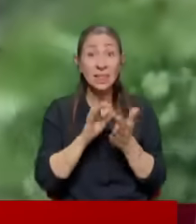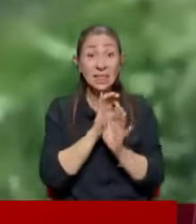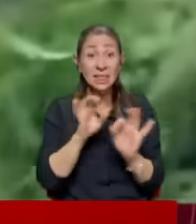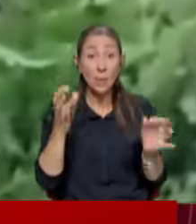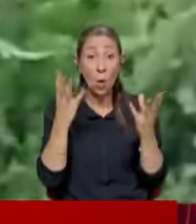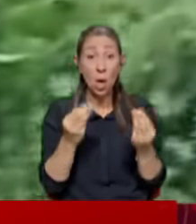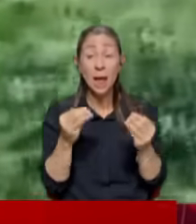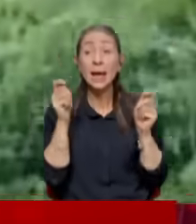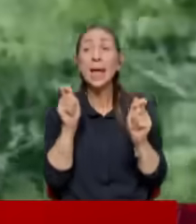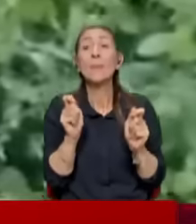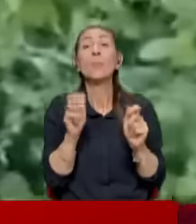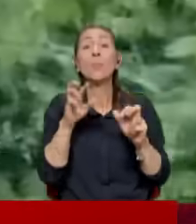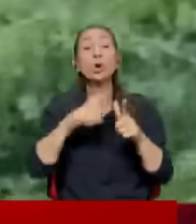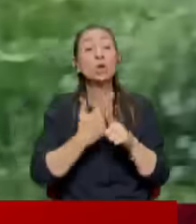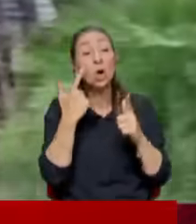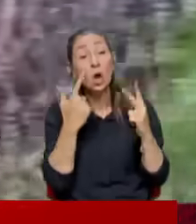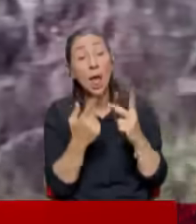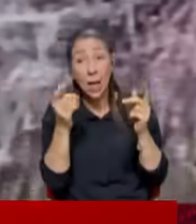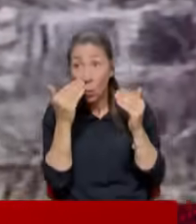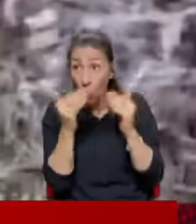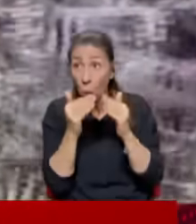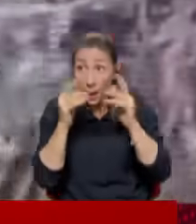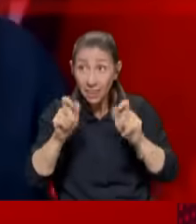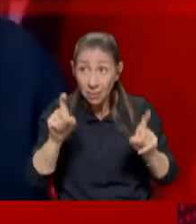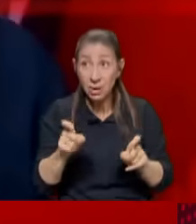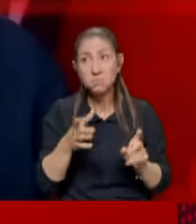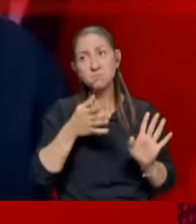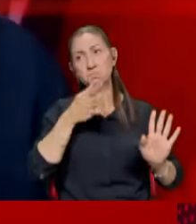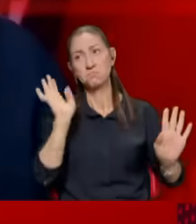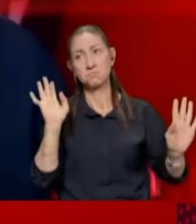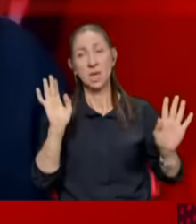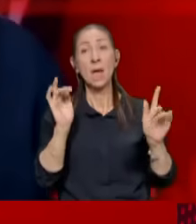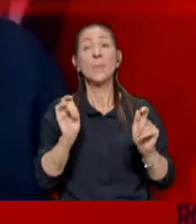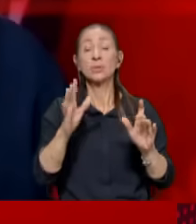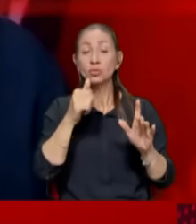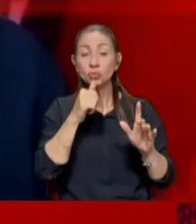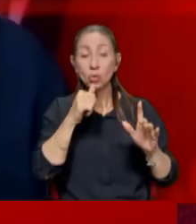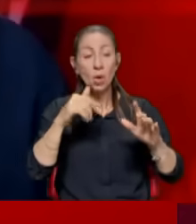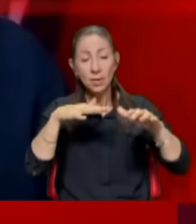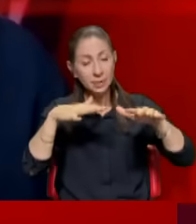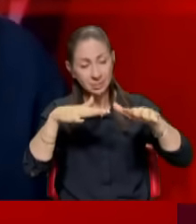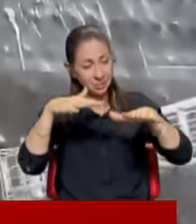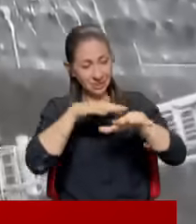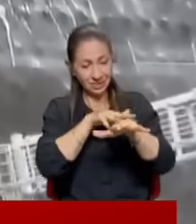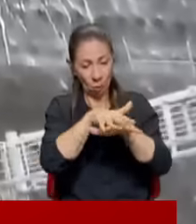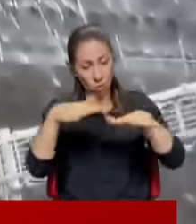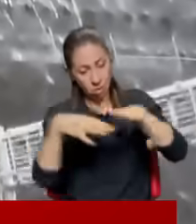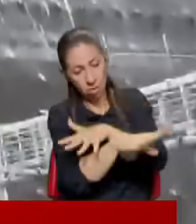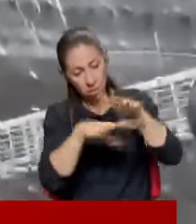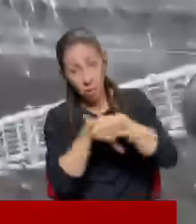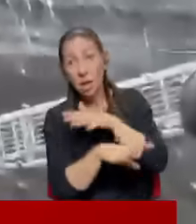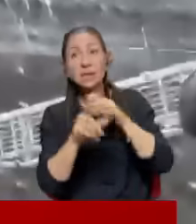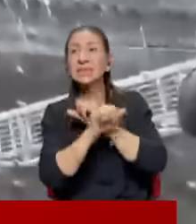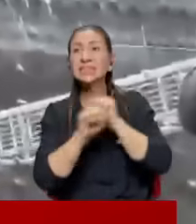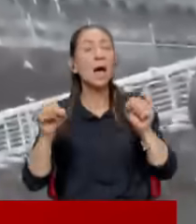anlamıyla imalatına uygun, projesine uygun yapıldı mı onu bilemiyoruz. Muhtemelen yapılmamış ki su menfezin altına girmiş. Hasardan doğan